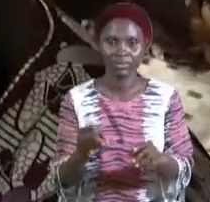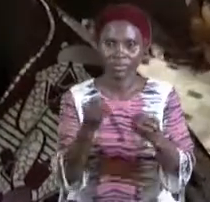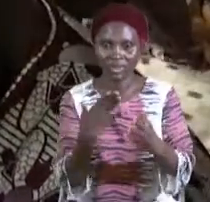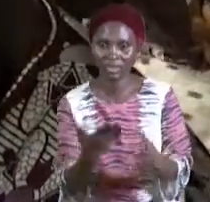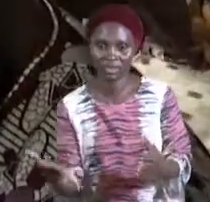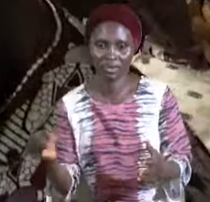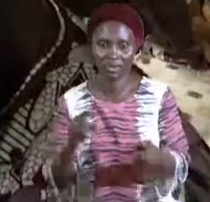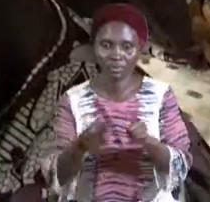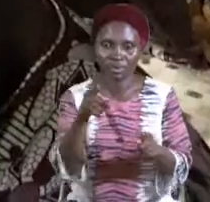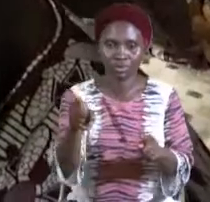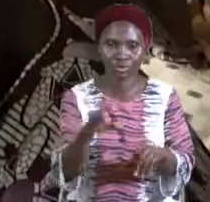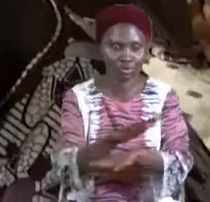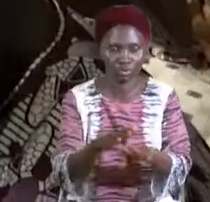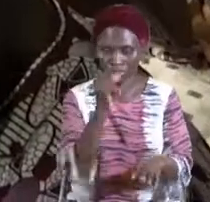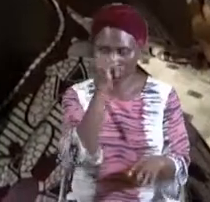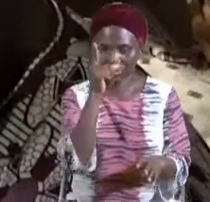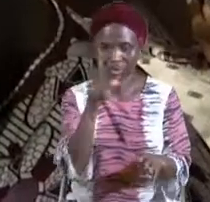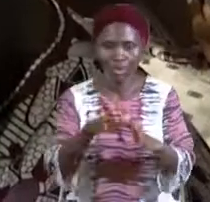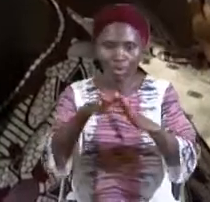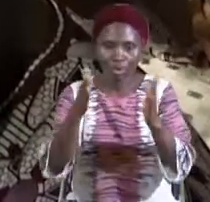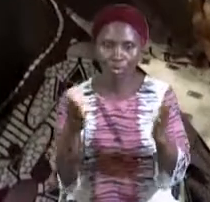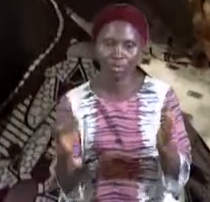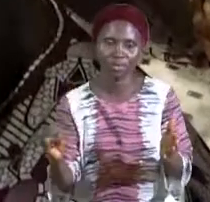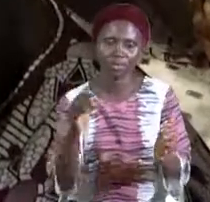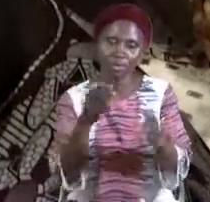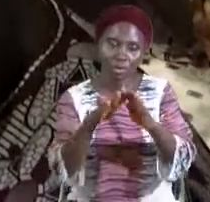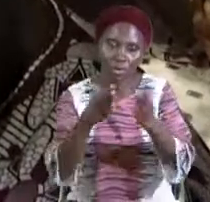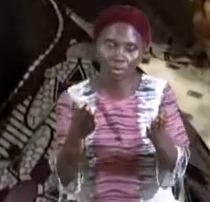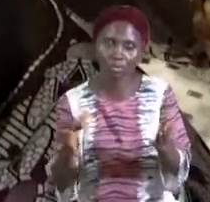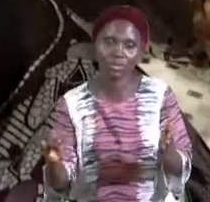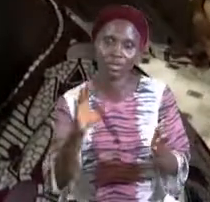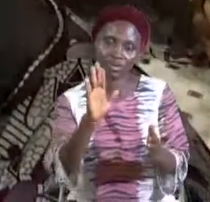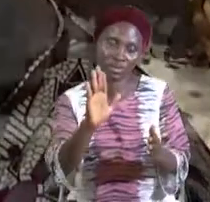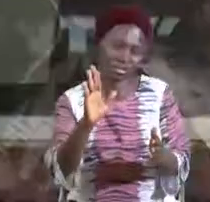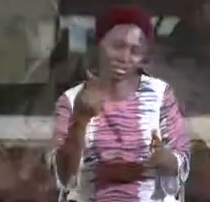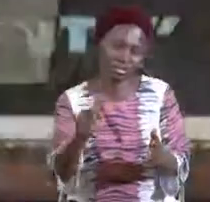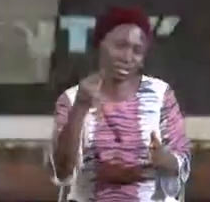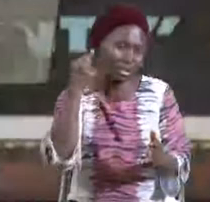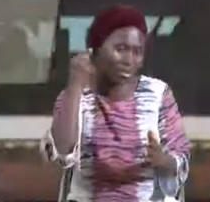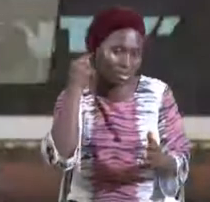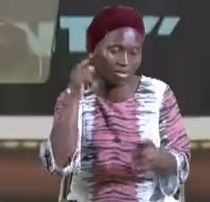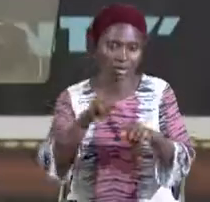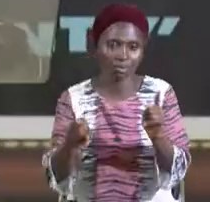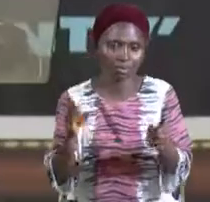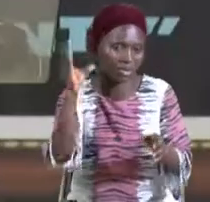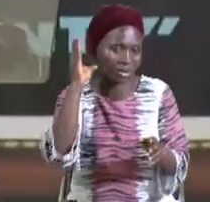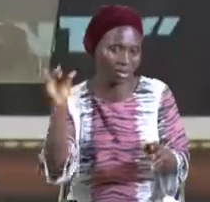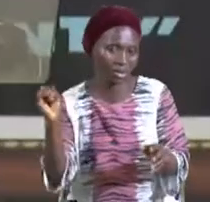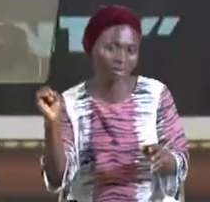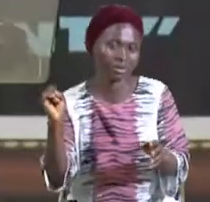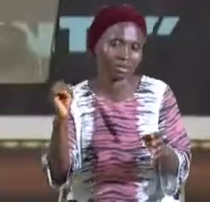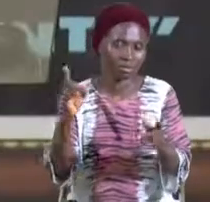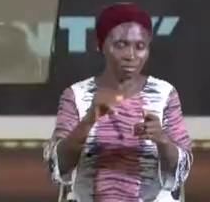garde. On a ouvert les oreilles, mais on n'a point entendu. Le moment